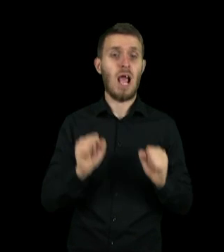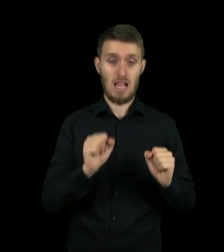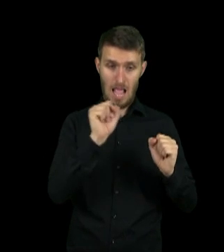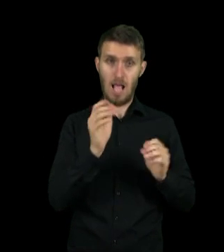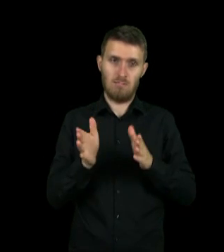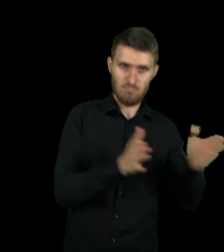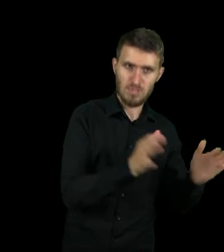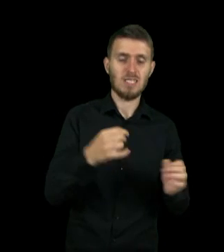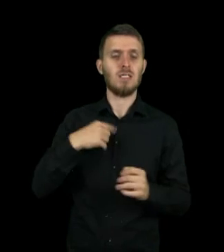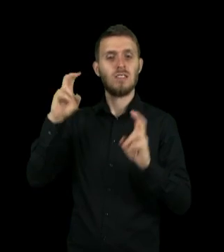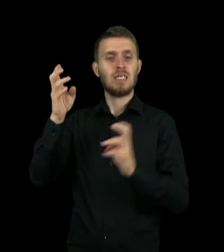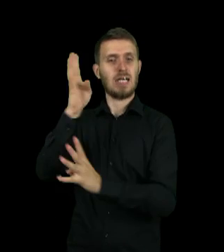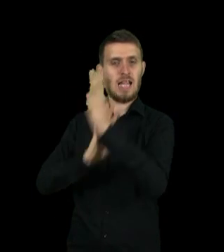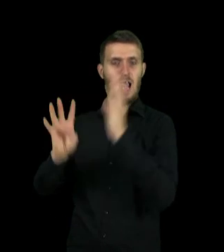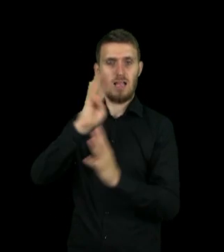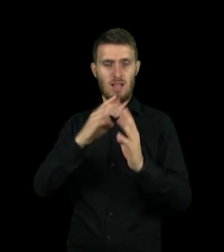Bank